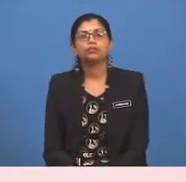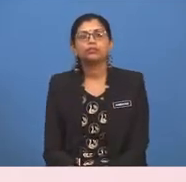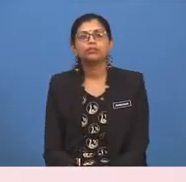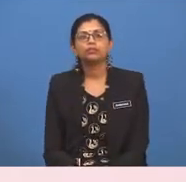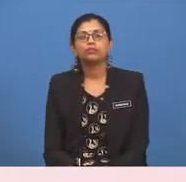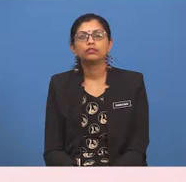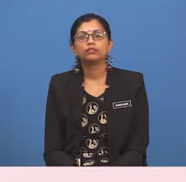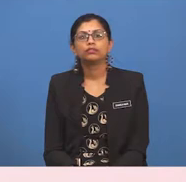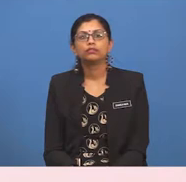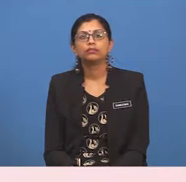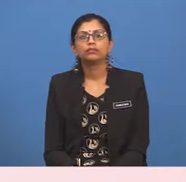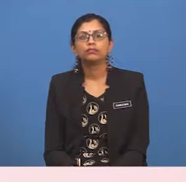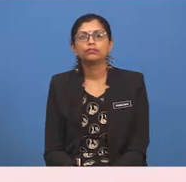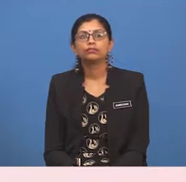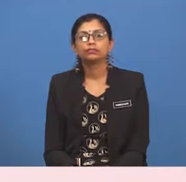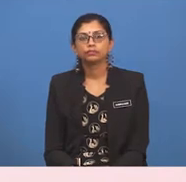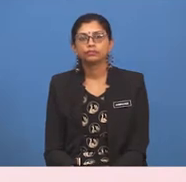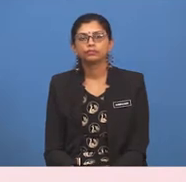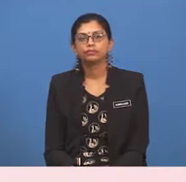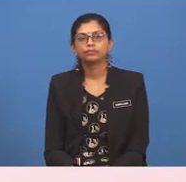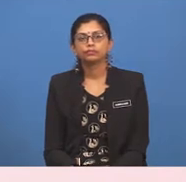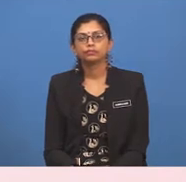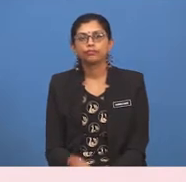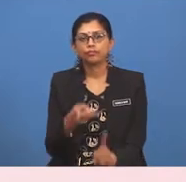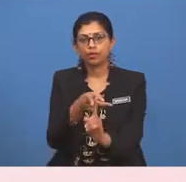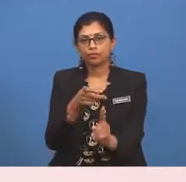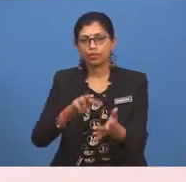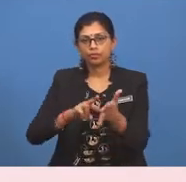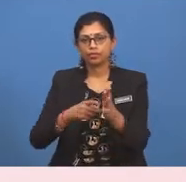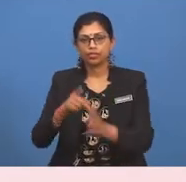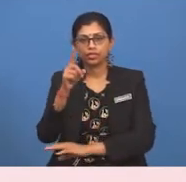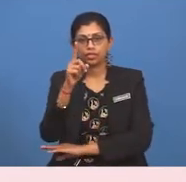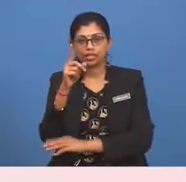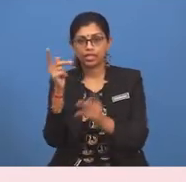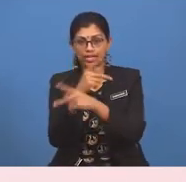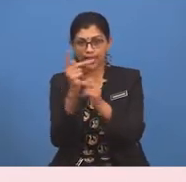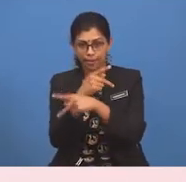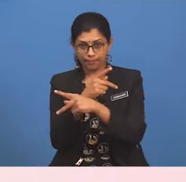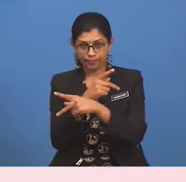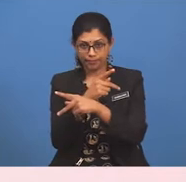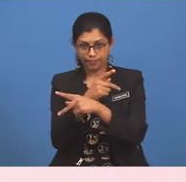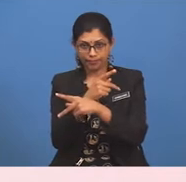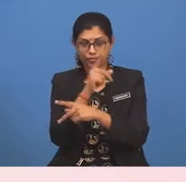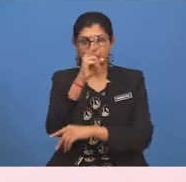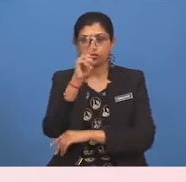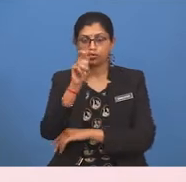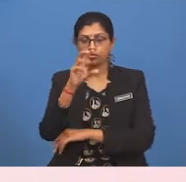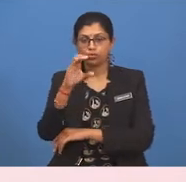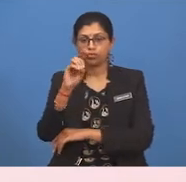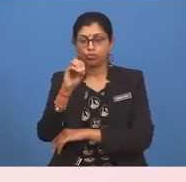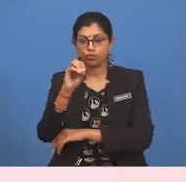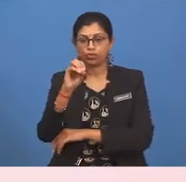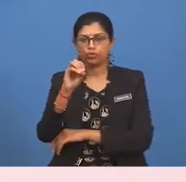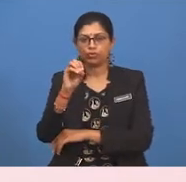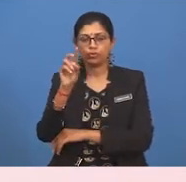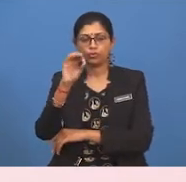darab. Tukarkan 120% kepada pecahan per 100, iaitu